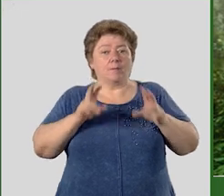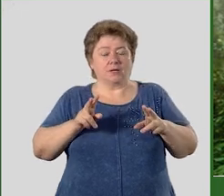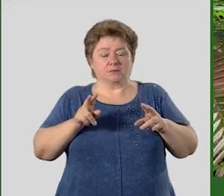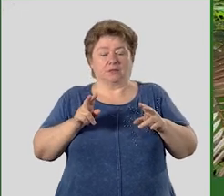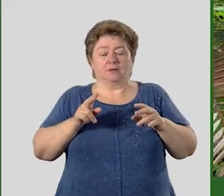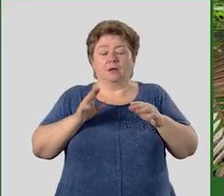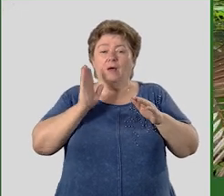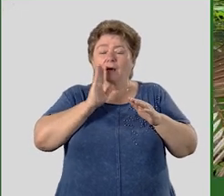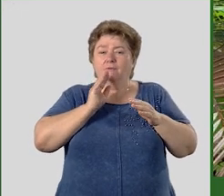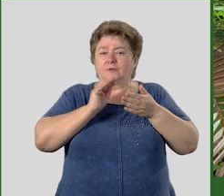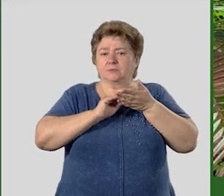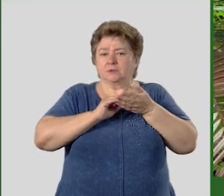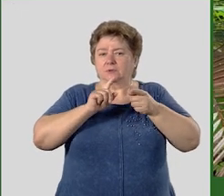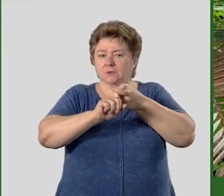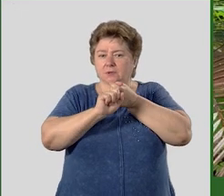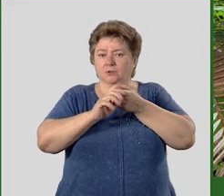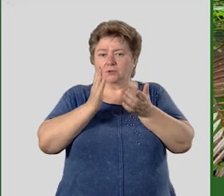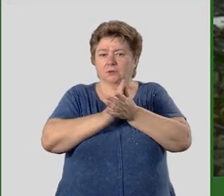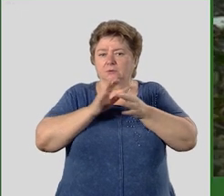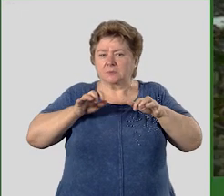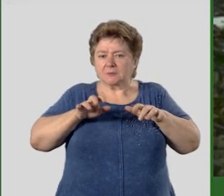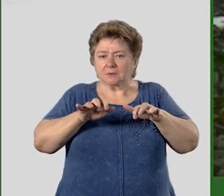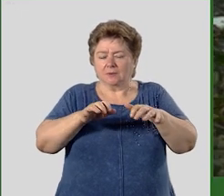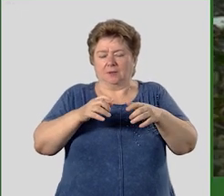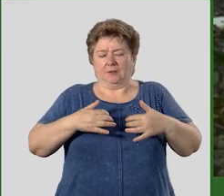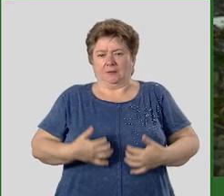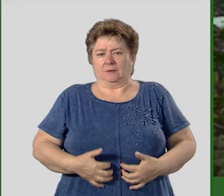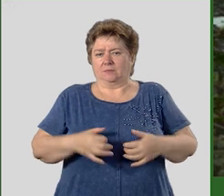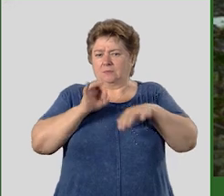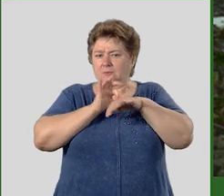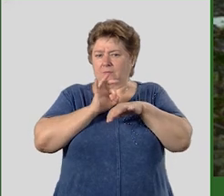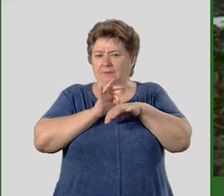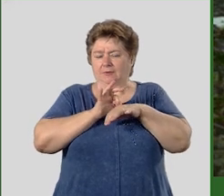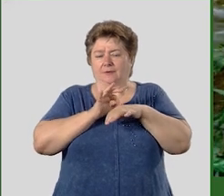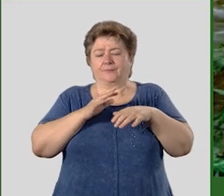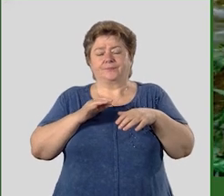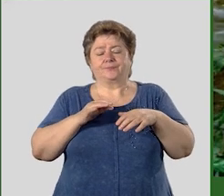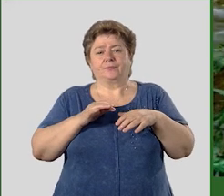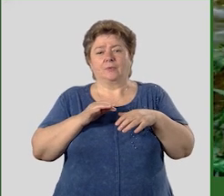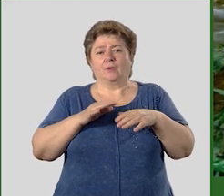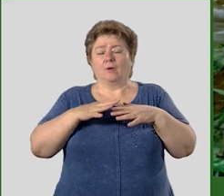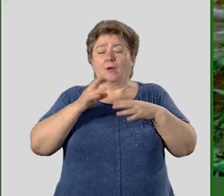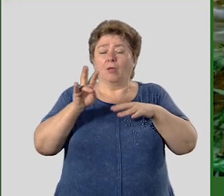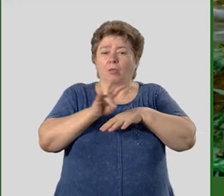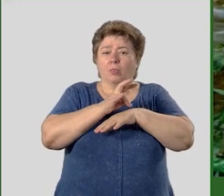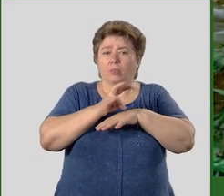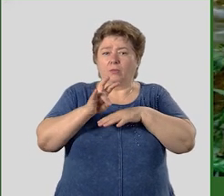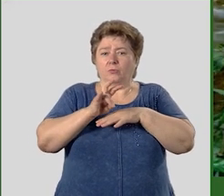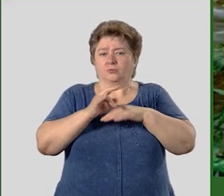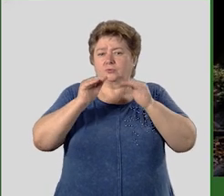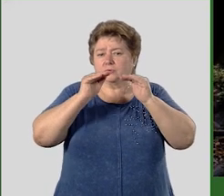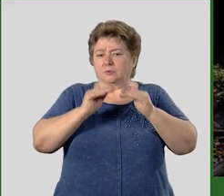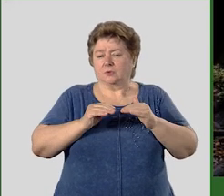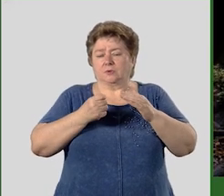опасно. Вода часто заражена возбудителями кишечных заболеваний. Ночь в низких